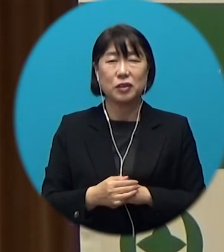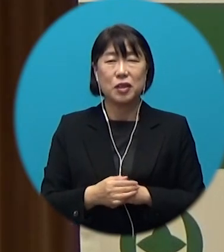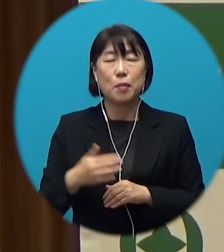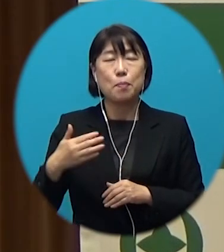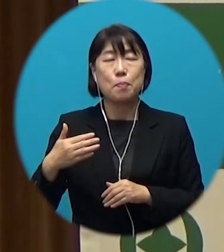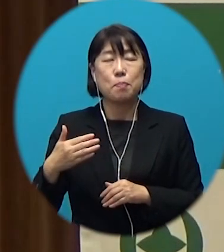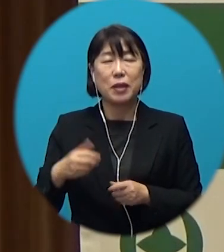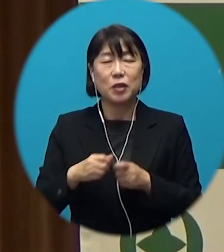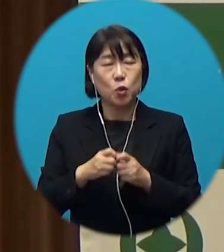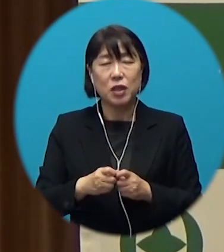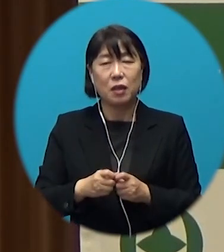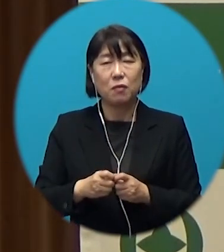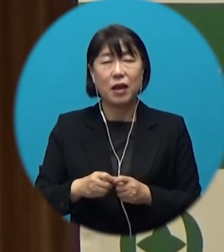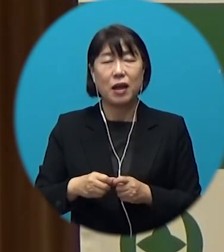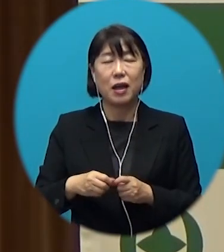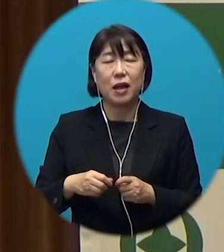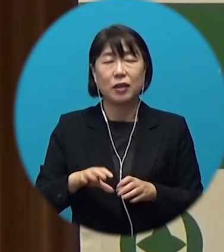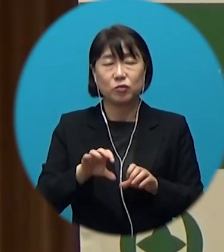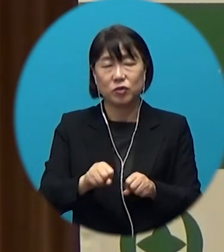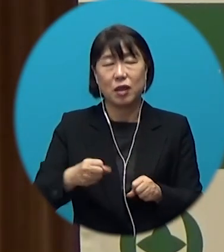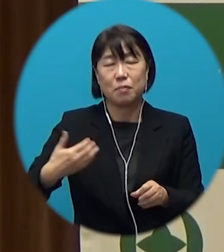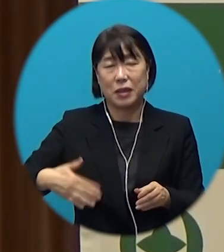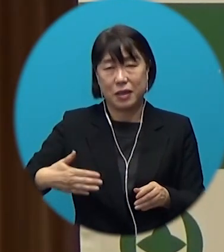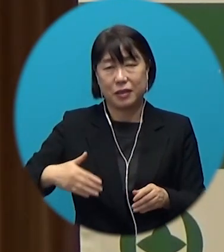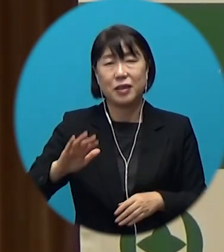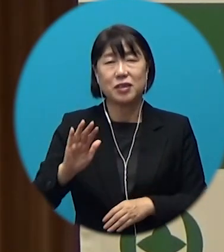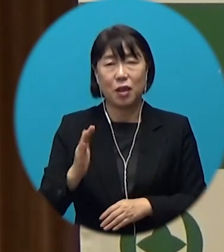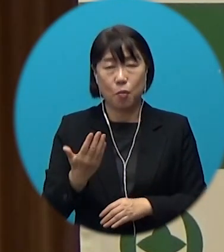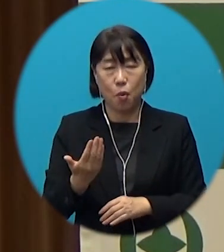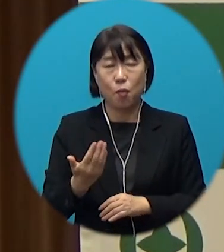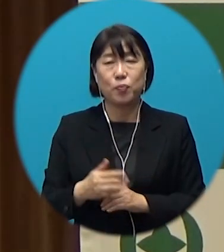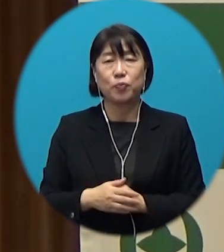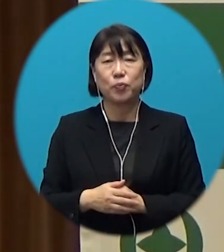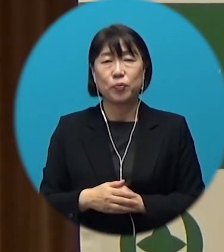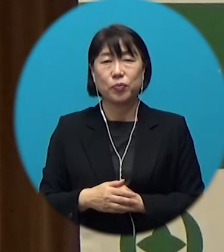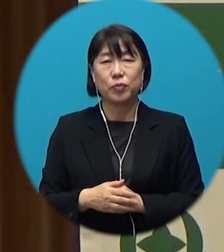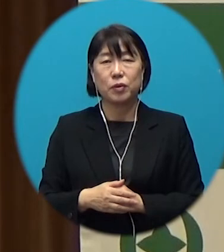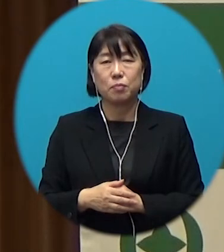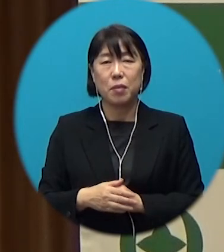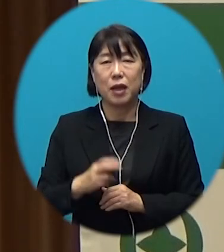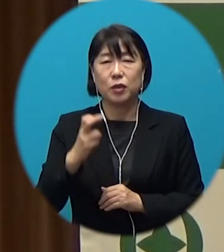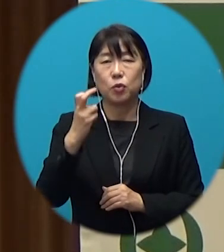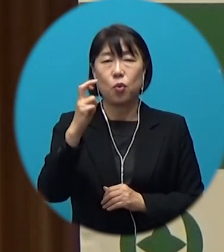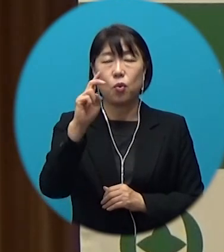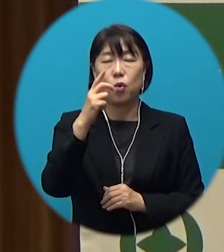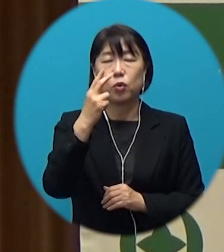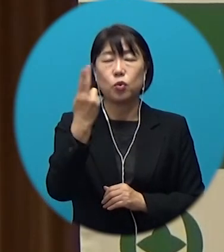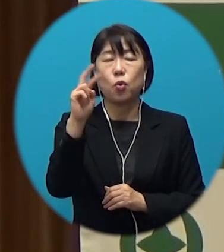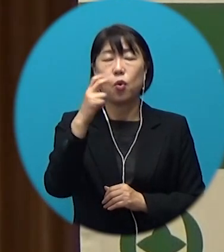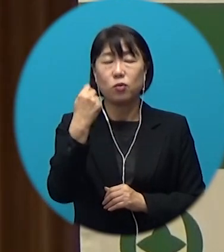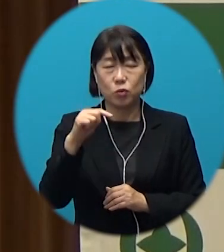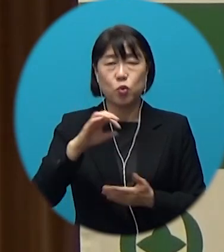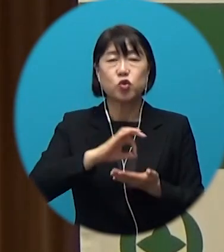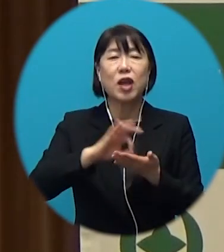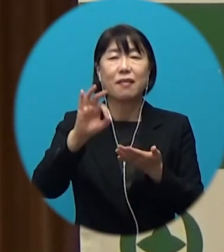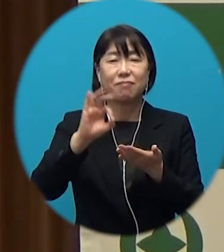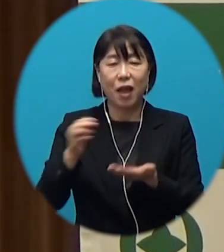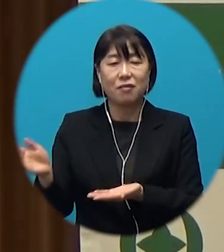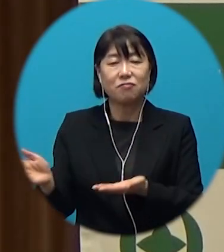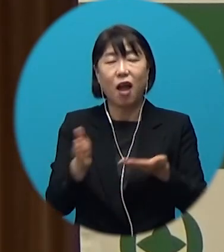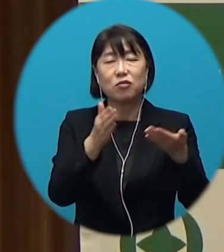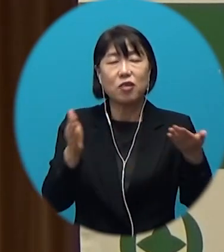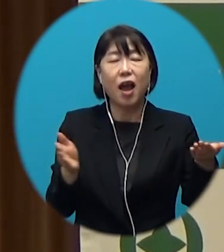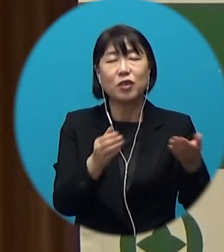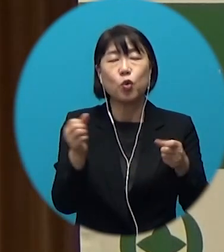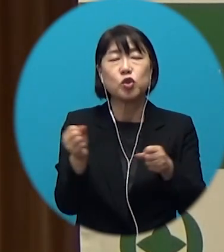詳細について追加にしているわけではありませんけれども、あの、まあ、どんどんその使った、まあ、宅配のビジネス化についてはです